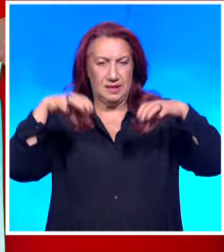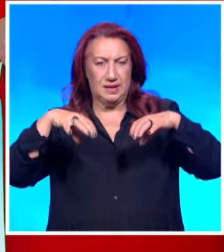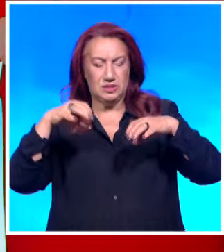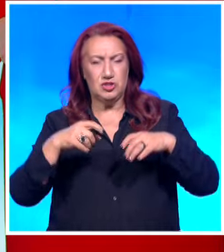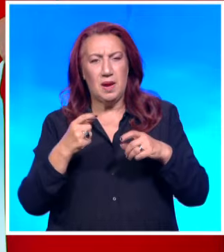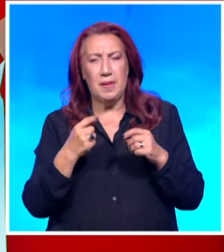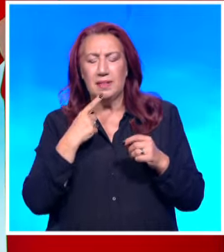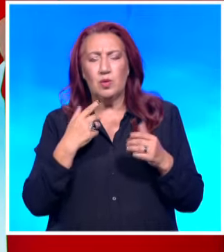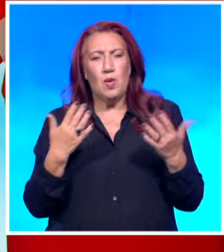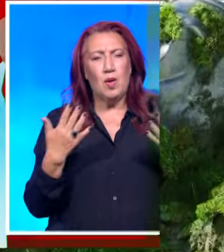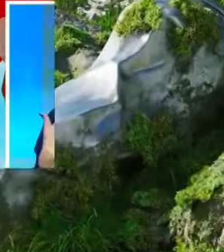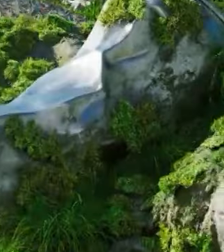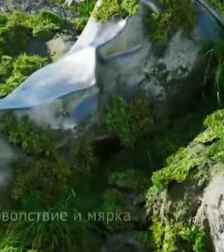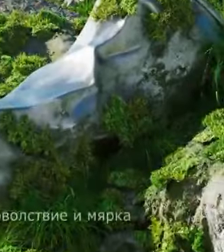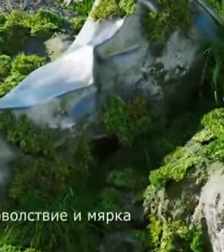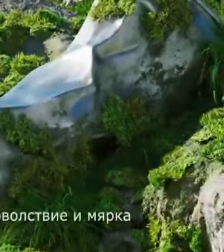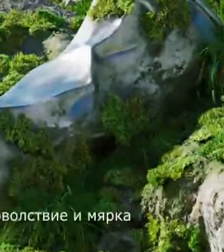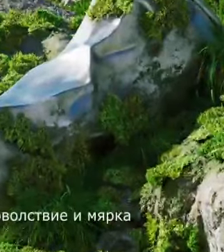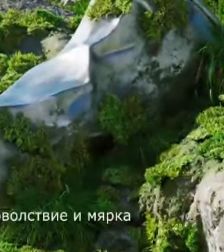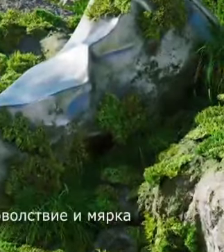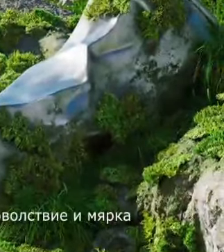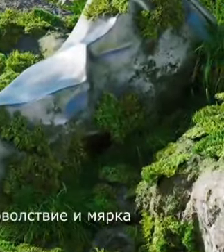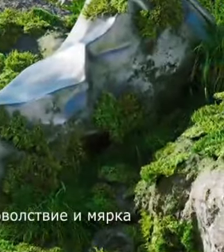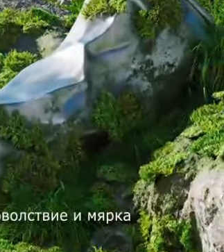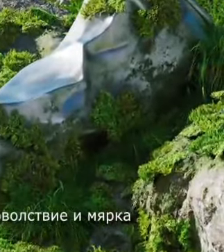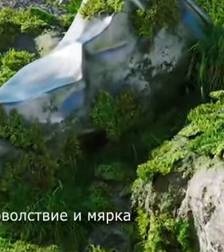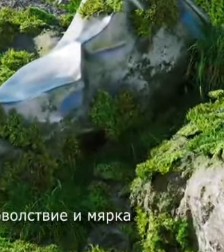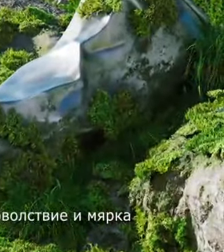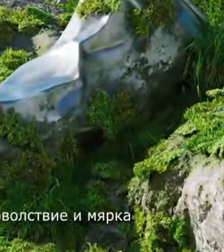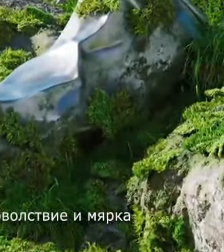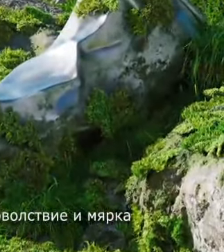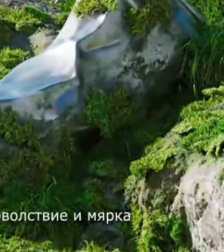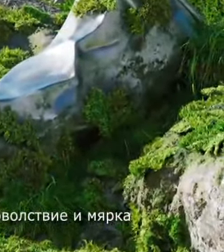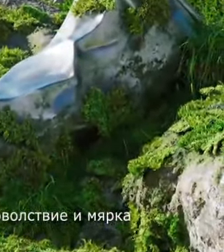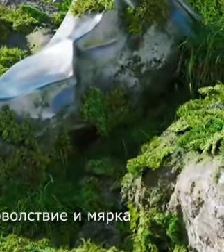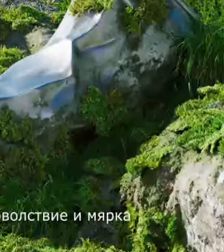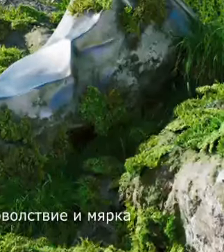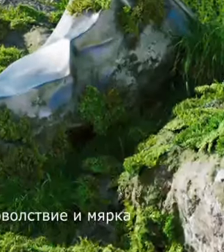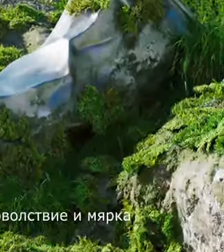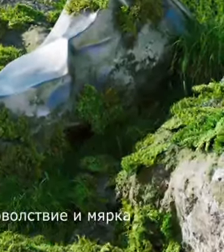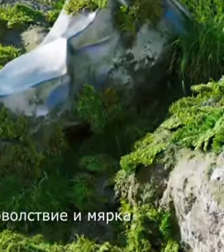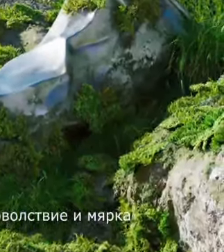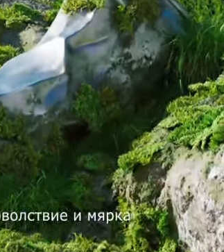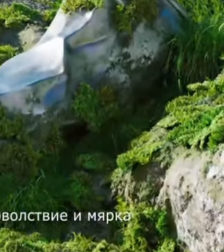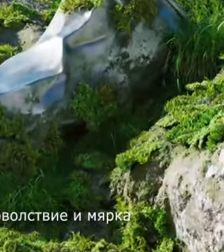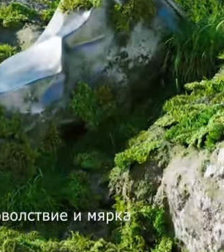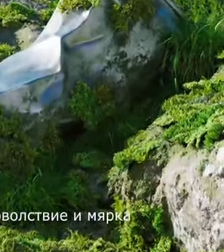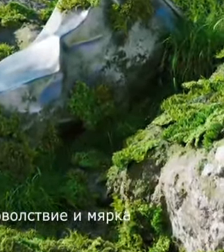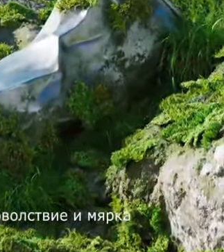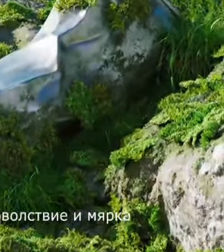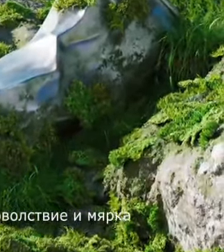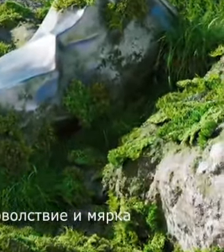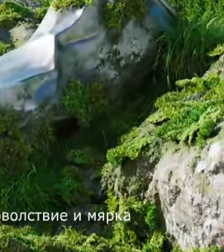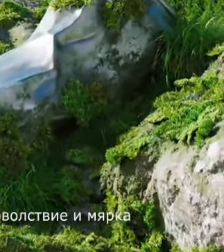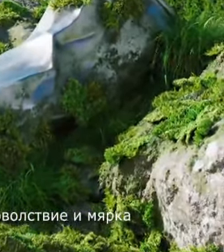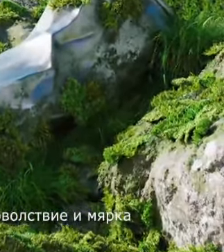тръгнат надолу и сега готови ли сте да направите нещо хубаво за себе си и за планината в пирин всяка събота